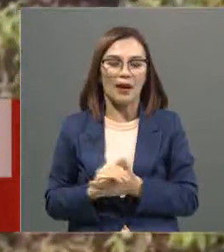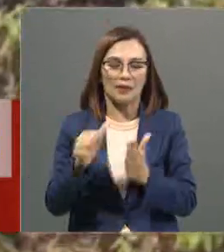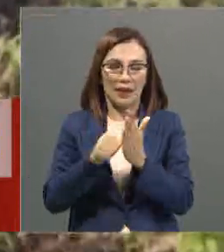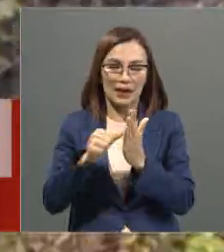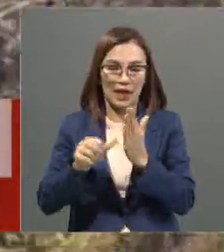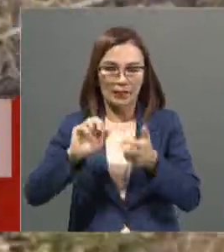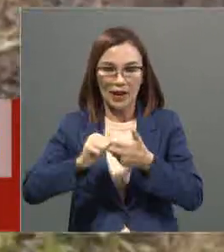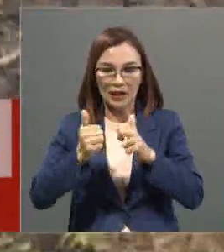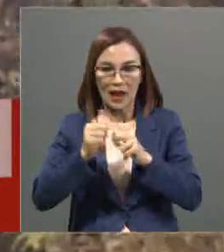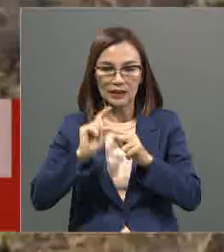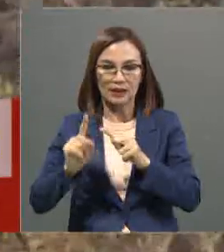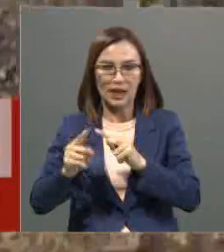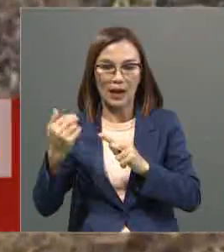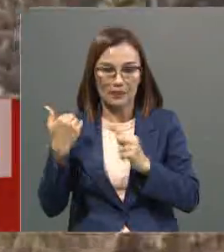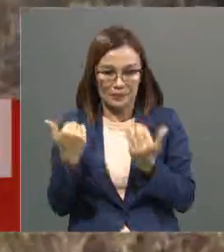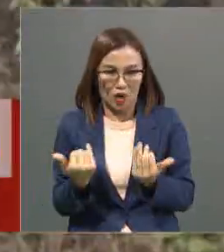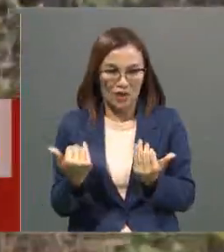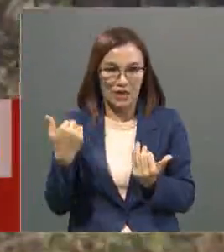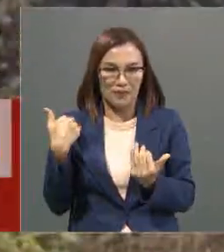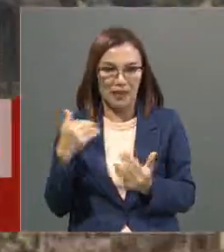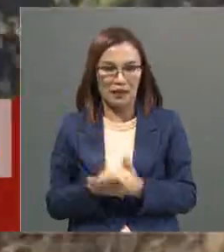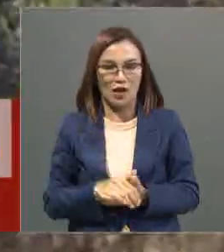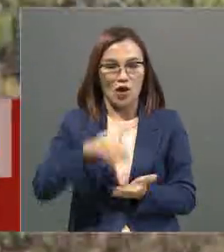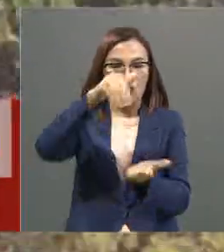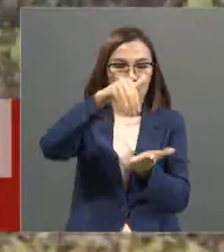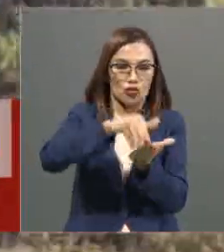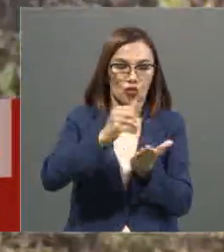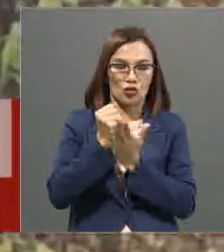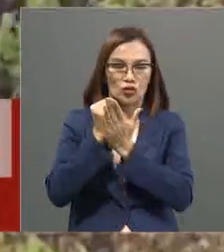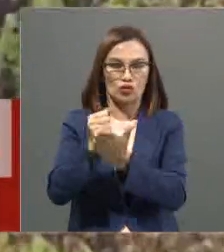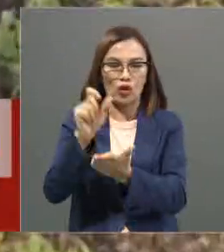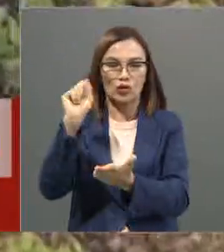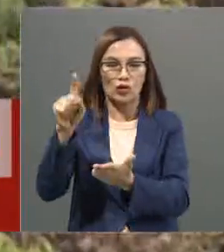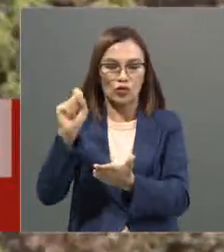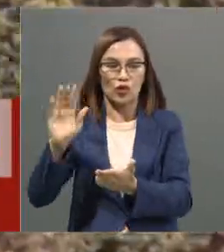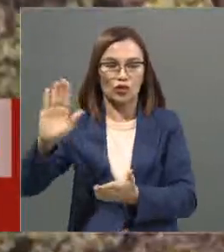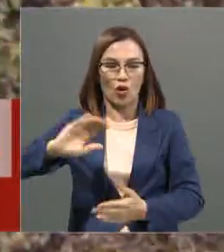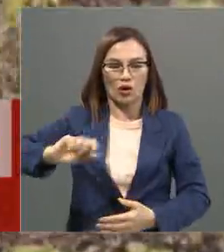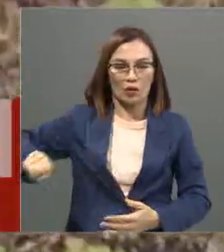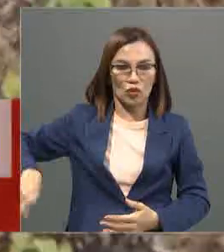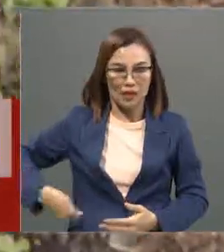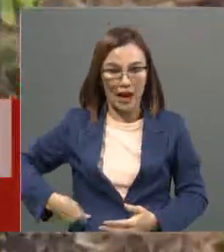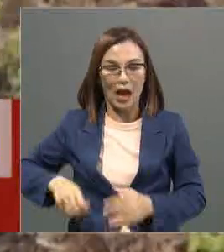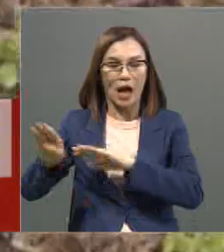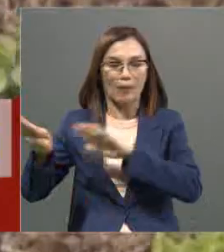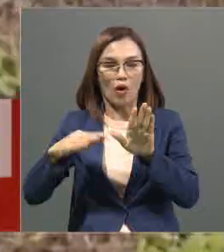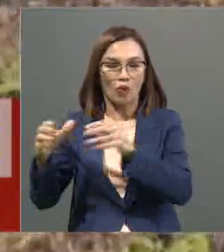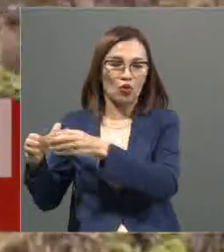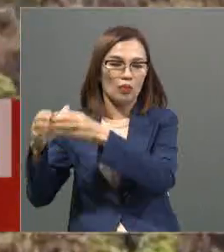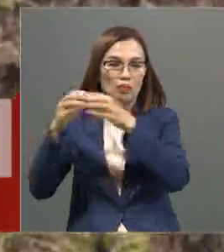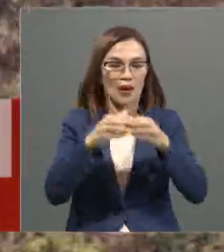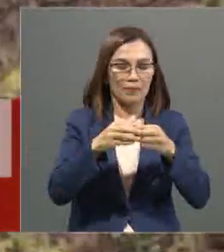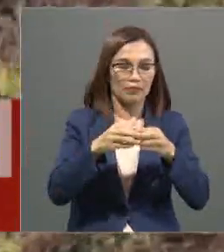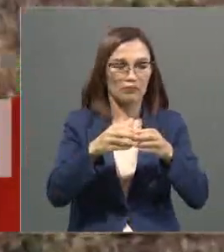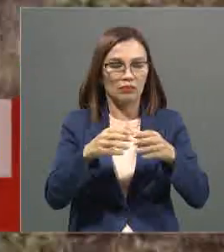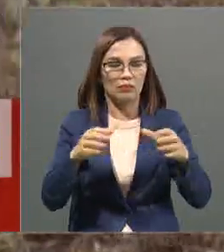หน้าไปแล้วนะคะส่วนการตั้งศูนย์ฮอตไลน์ทางรัฐบาลกัมพูชาก็พร้อมส่งทีมงานมามหารือกับทางการไทยด้วยค่ะนอกจาก